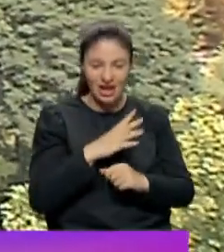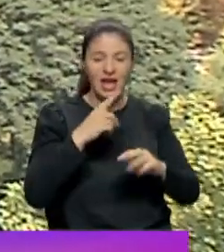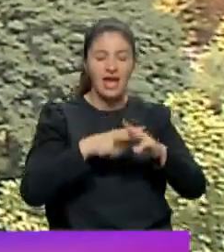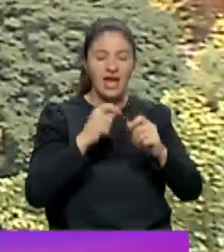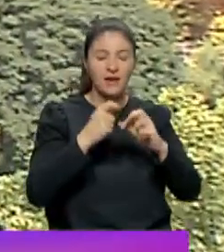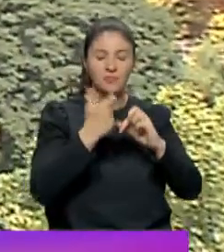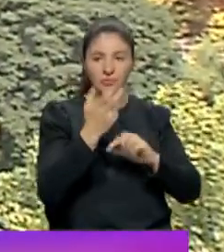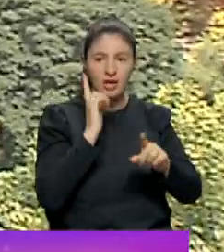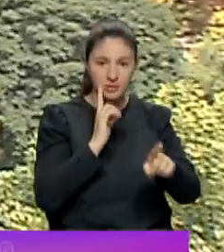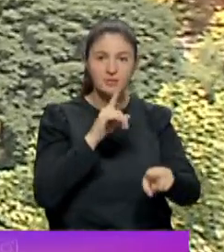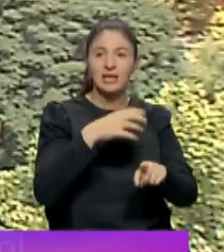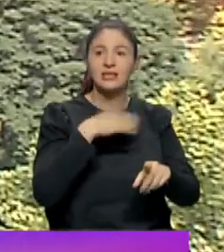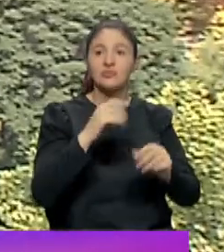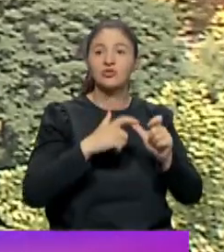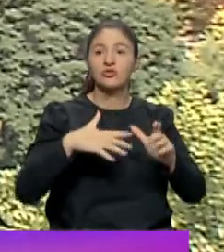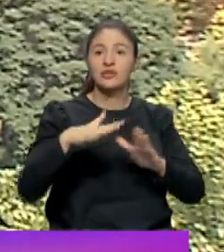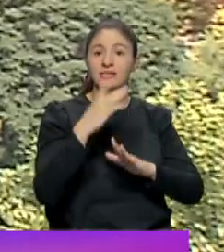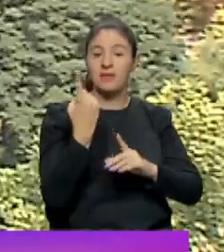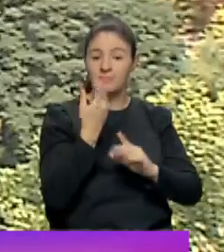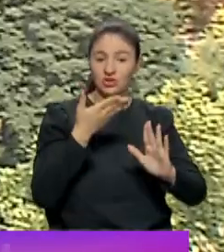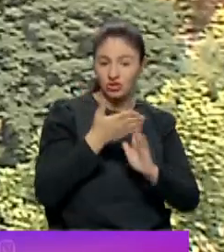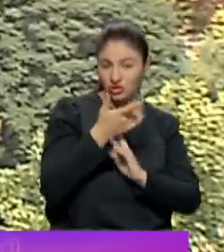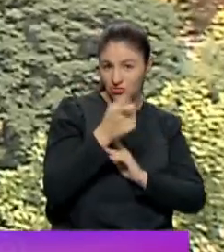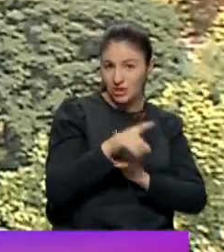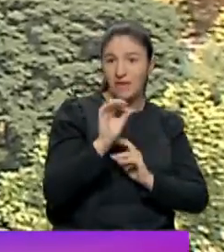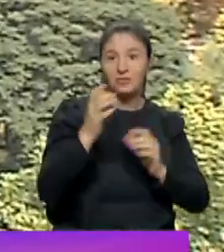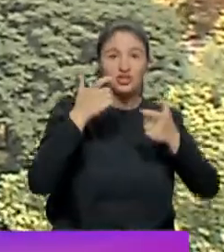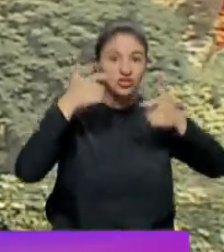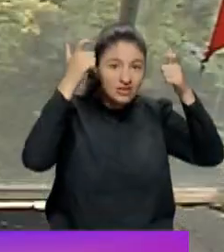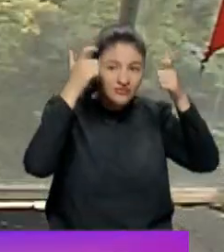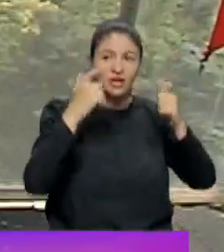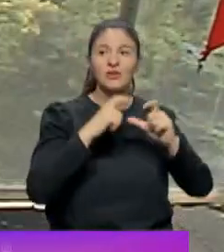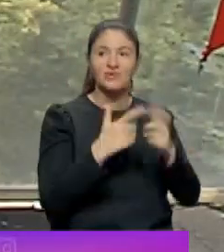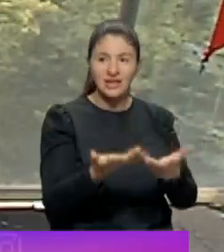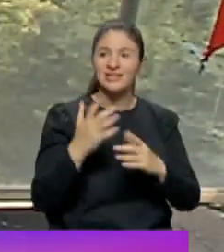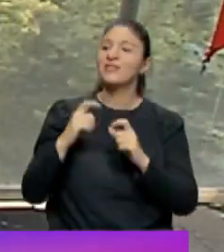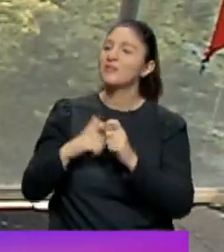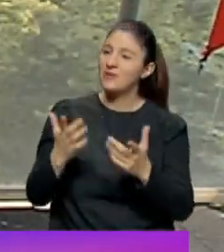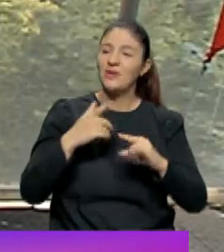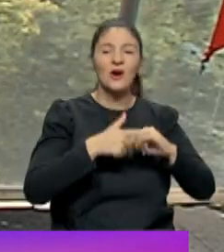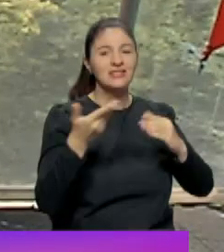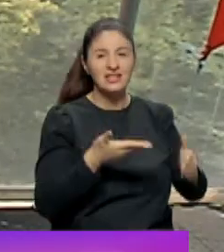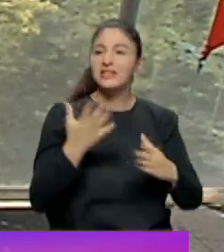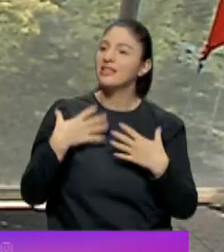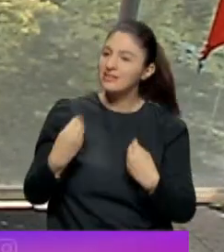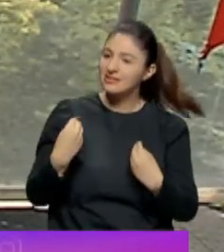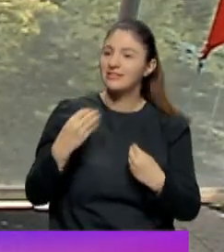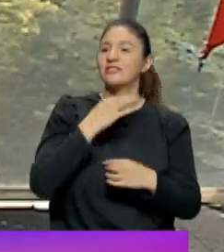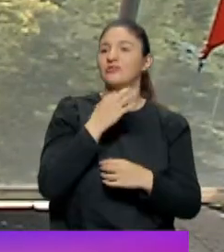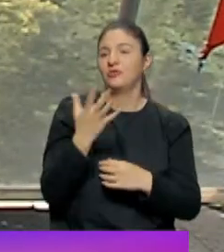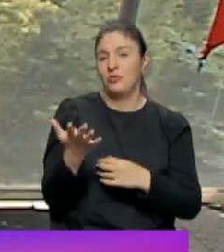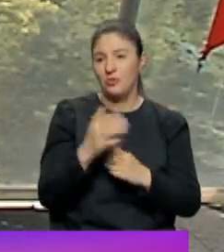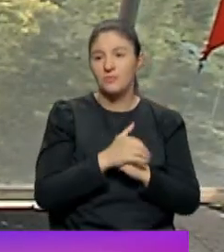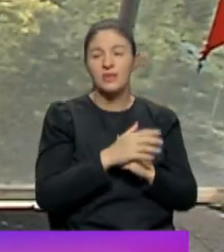Ebru baybara Demir kendisinin sosyal bir girişimci hem de Şef hem Günaydın hoş geldiniz Nasılsınız Teşekkür